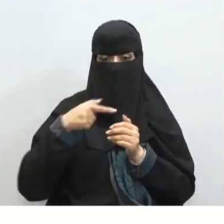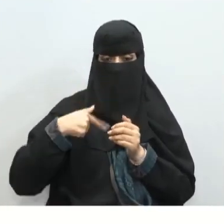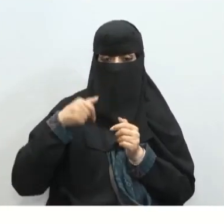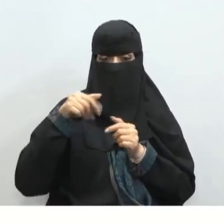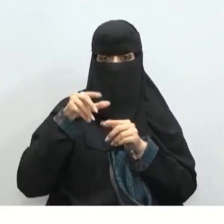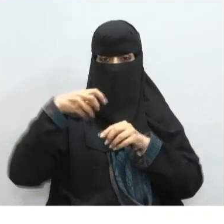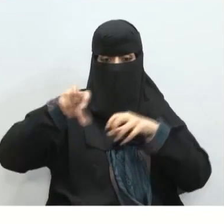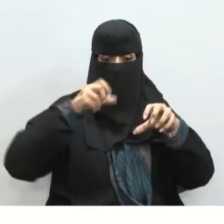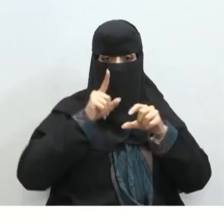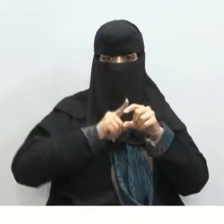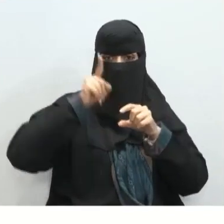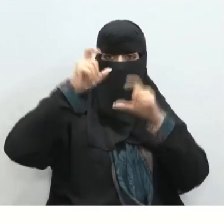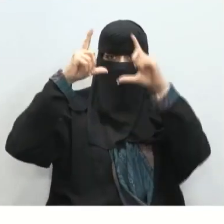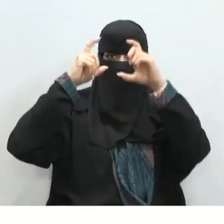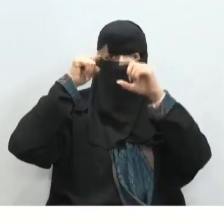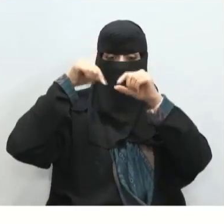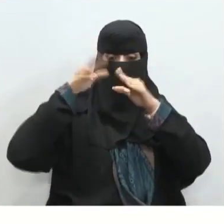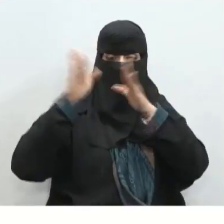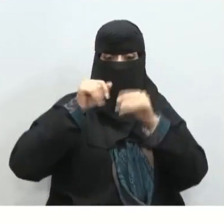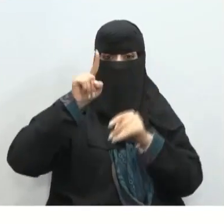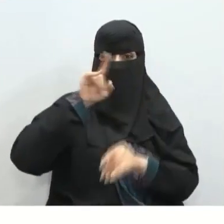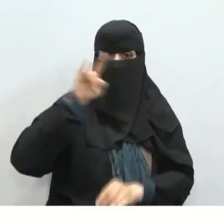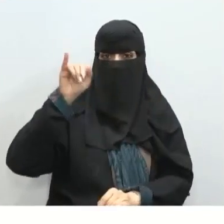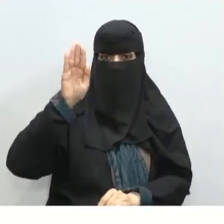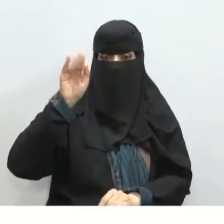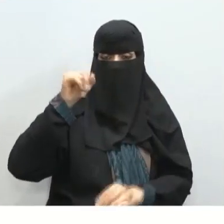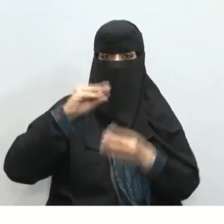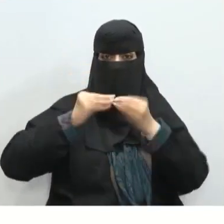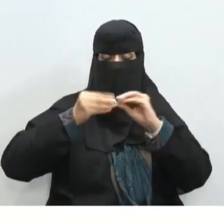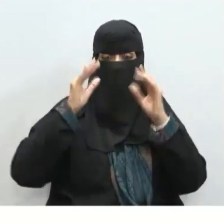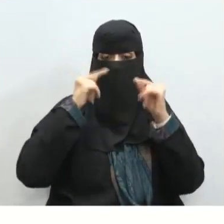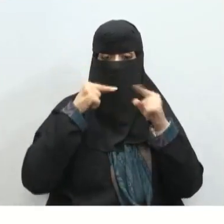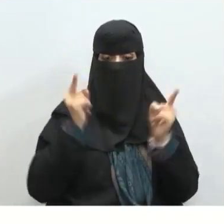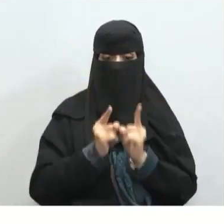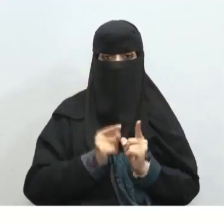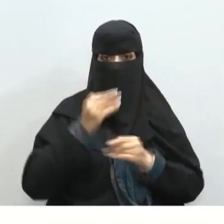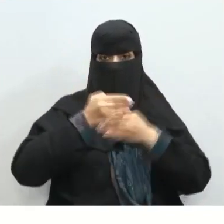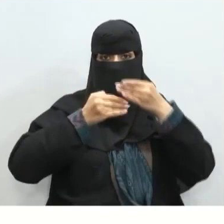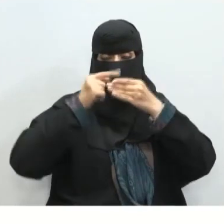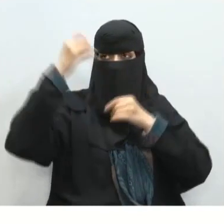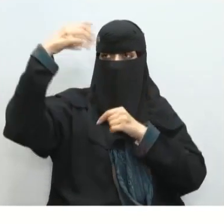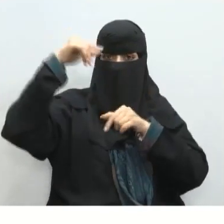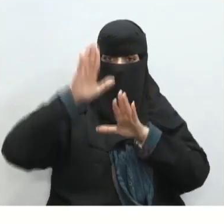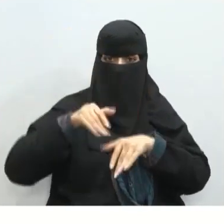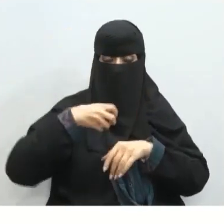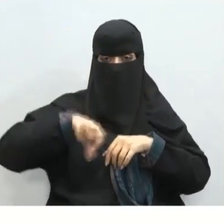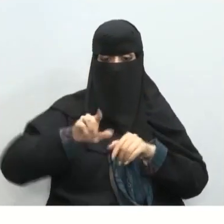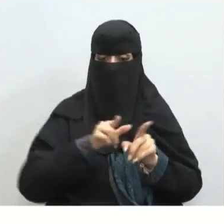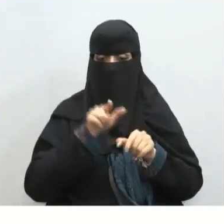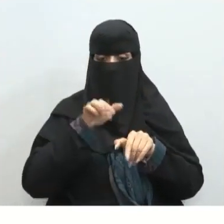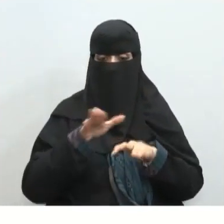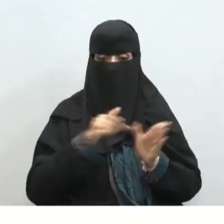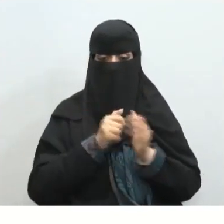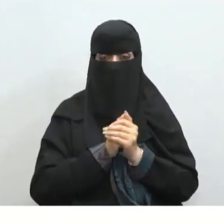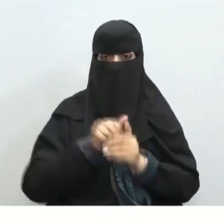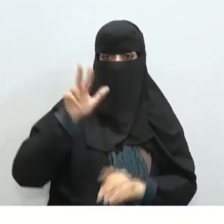الجزئين في الشكل اعلاه الذي يمثل بلاستيده خضراء وحد مراحل البناء الضوئي تحدث في كل جزء اذا هنا